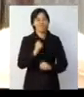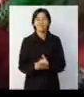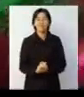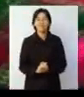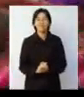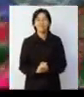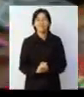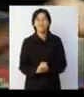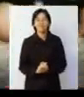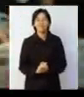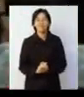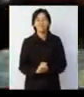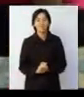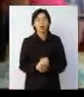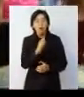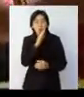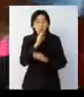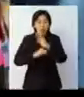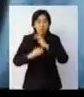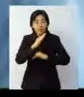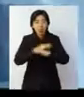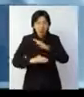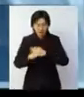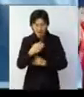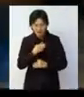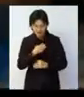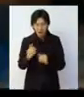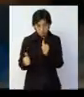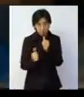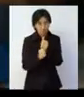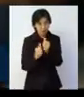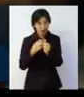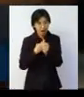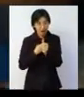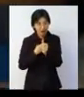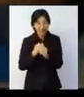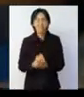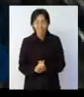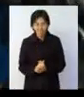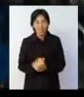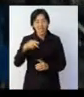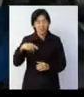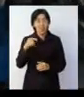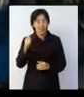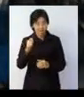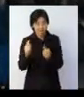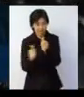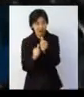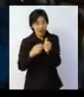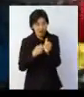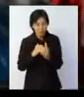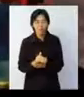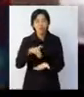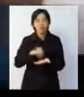ชีวิตได้ด้วยตนเองค่ะและในขณะเดียวกันหากคนพิการคนไหนที่ต้องการผู้ช่วยคนพิการทางศูนย์ AL นนท์ก็จะ